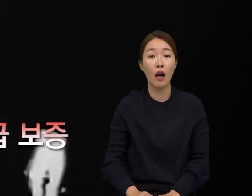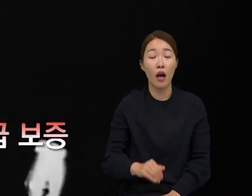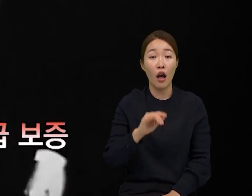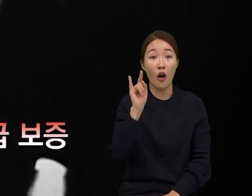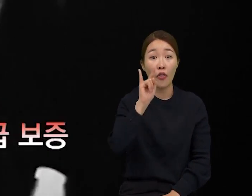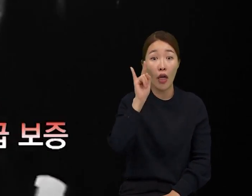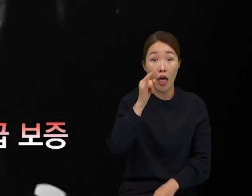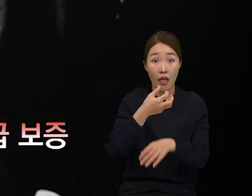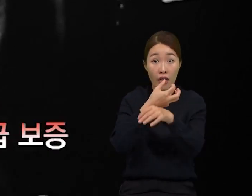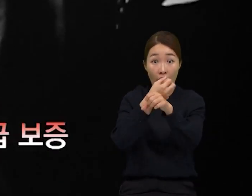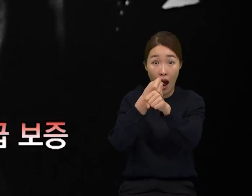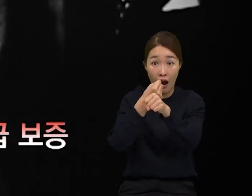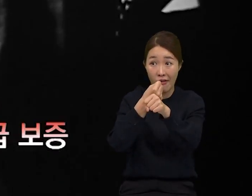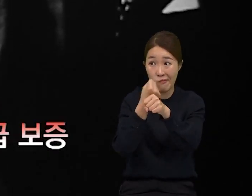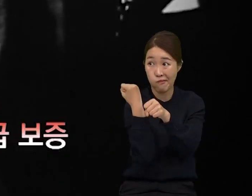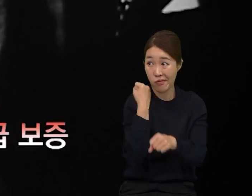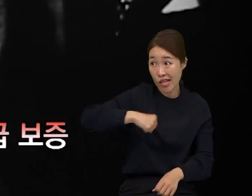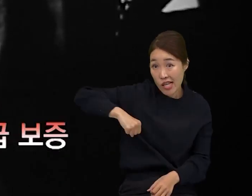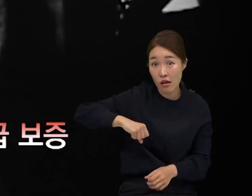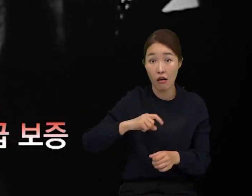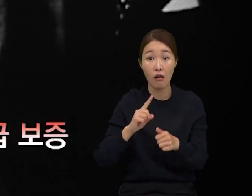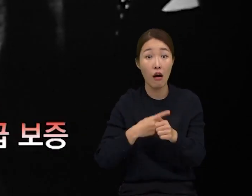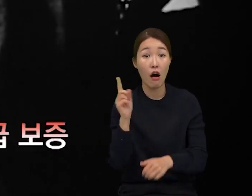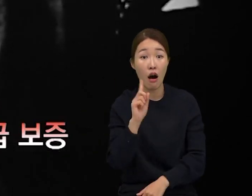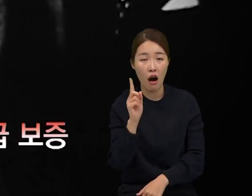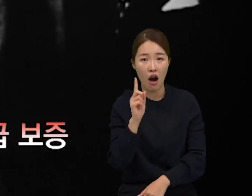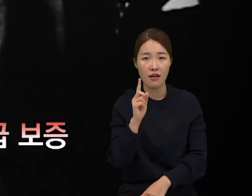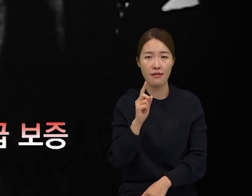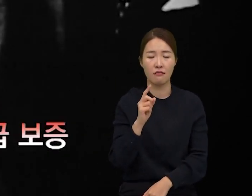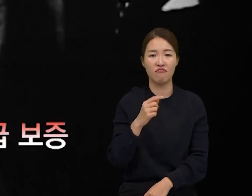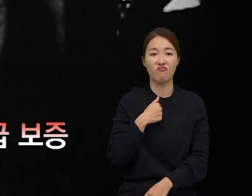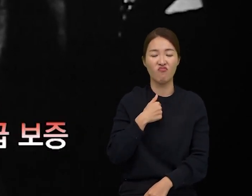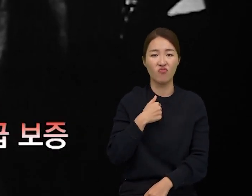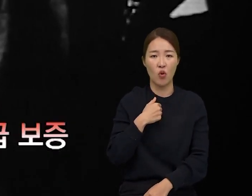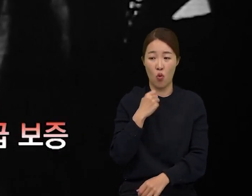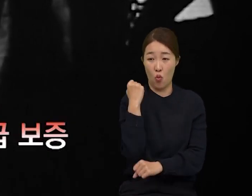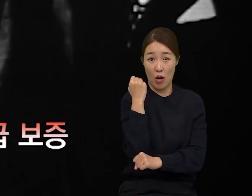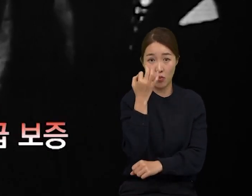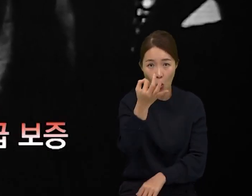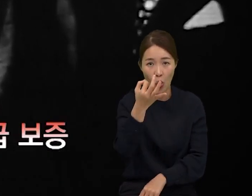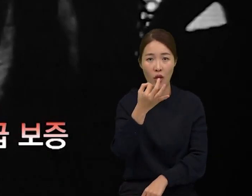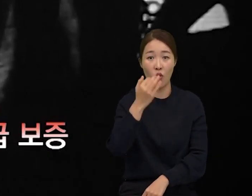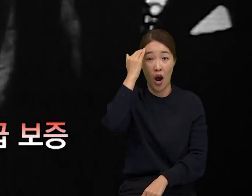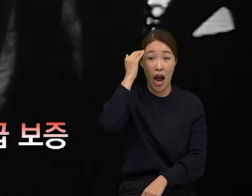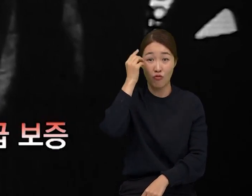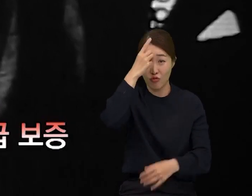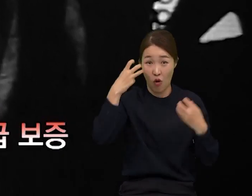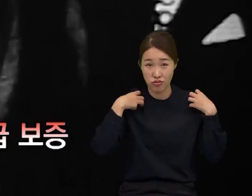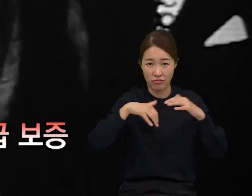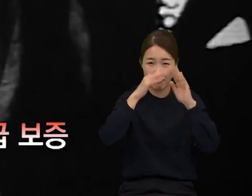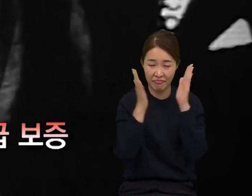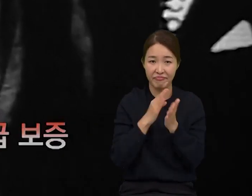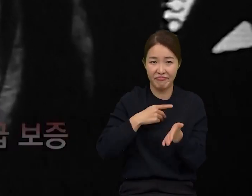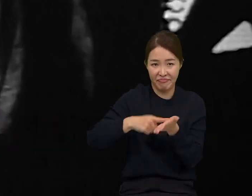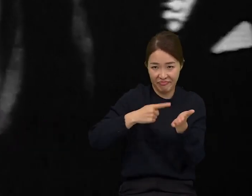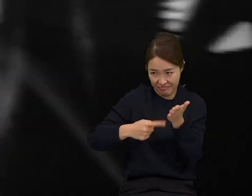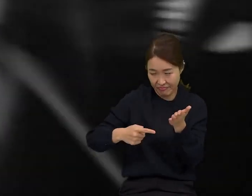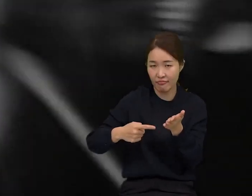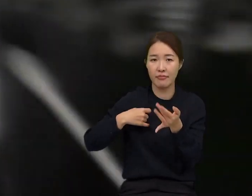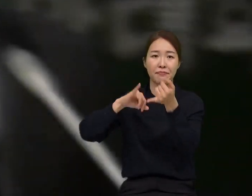현대가 계약을 불이행할 경우 선수 원리금에 대해 한국 정부가 지급하겠다는 보증까지 했기에 가능한 일이었다.